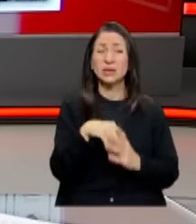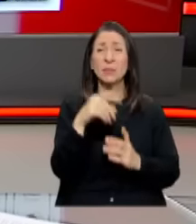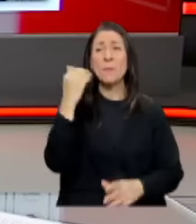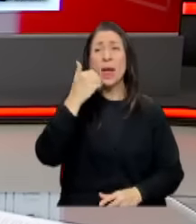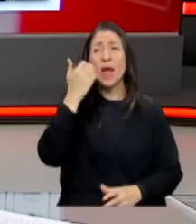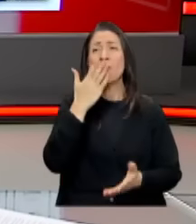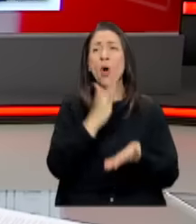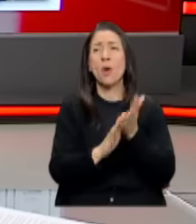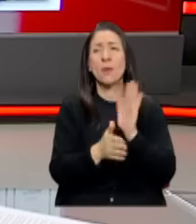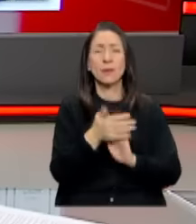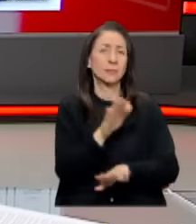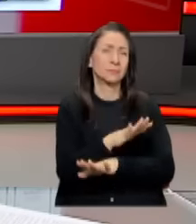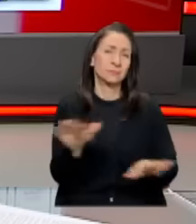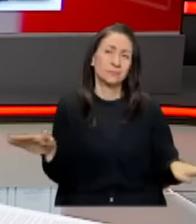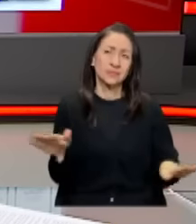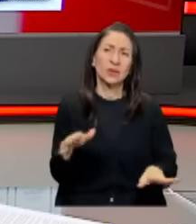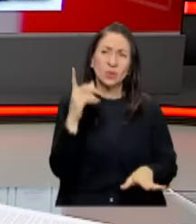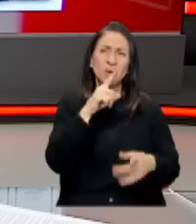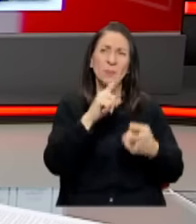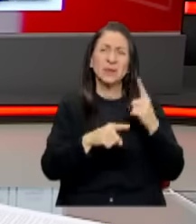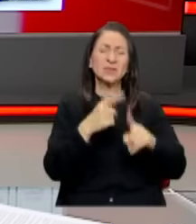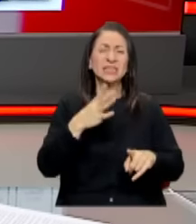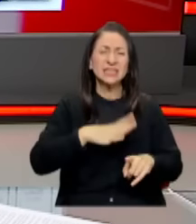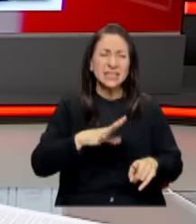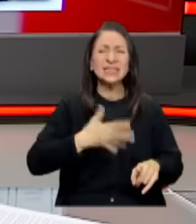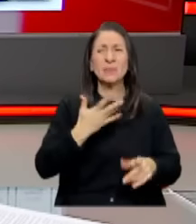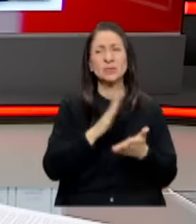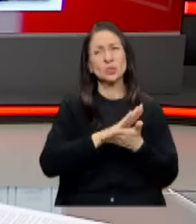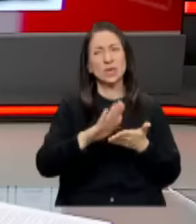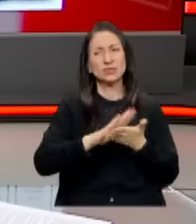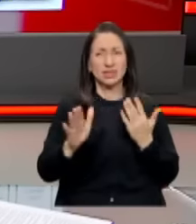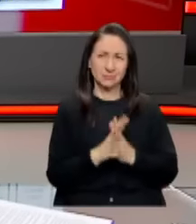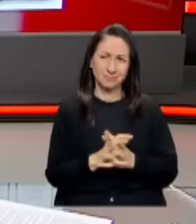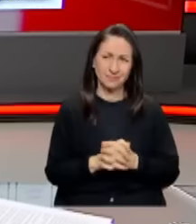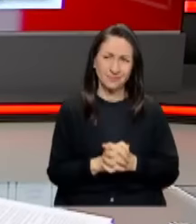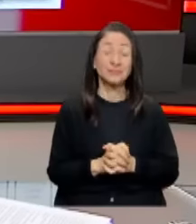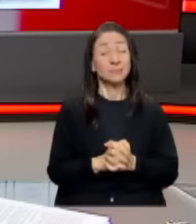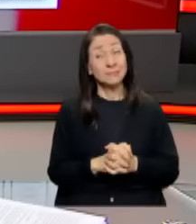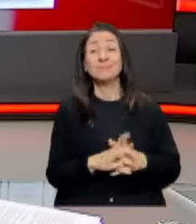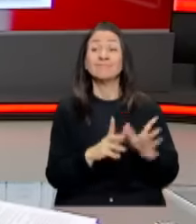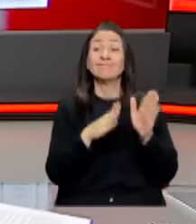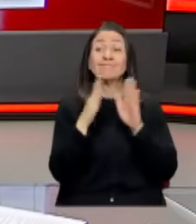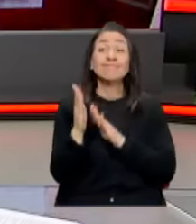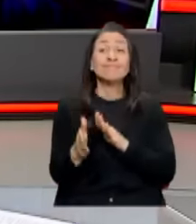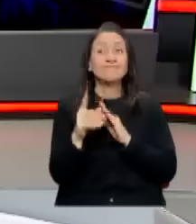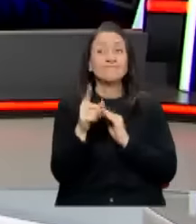da kalmadı. Onu da söyleyeyim. Dolayısıyla siyaset ister istemez düzelecek yani. Evet, gelelim